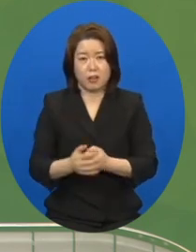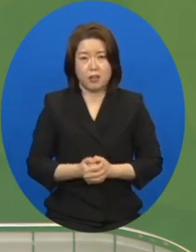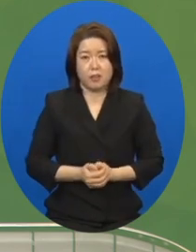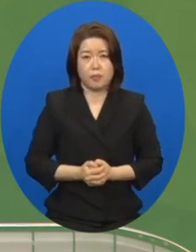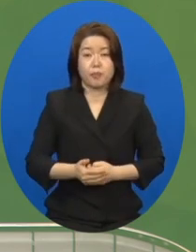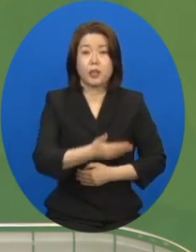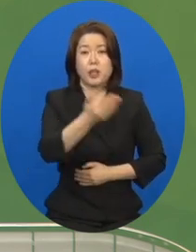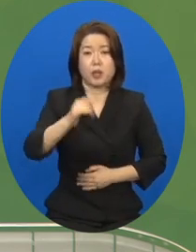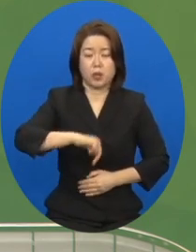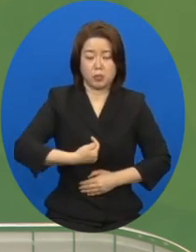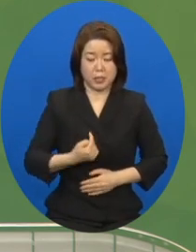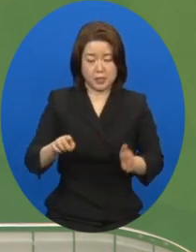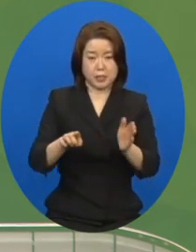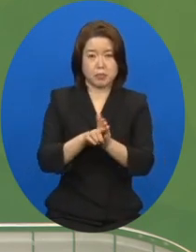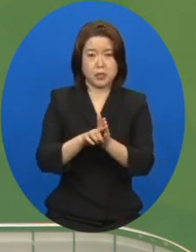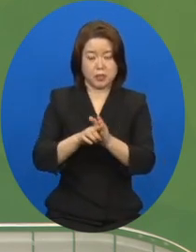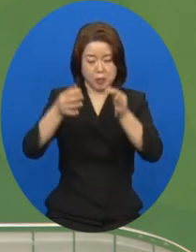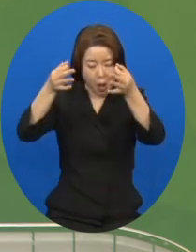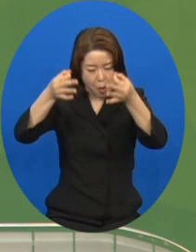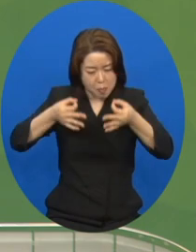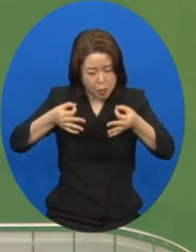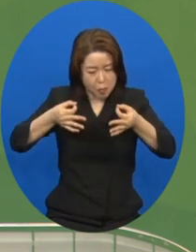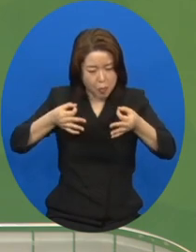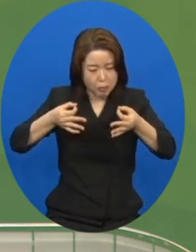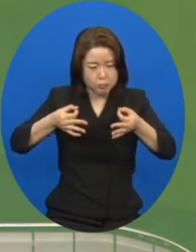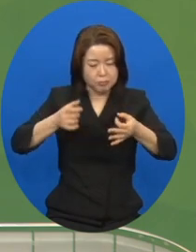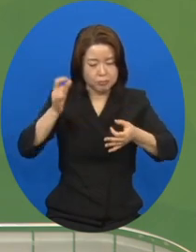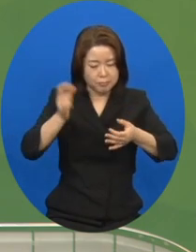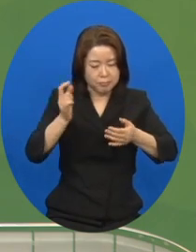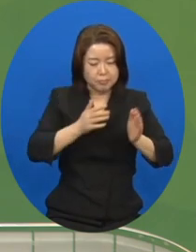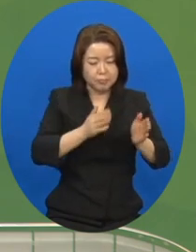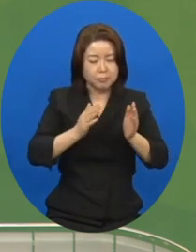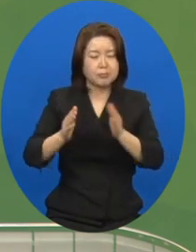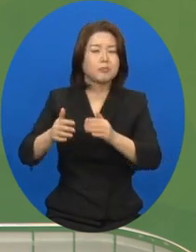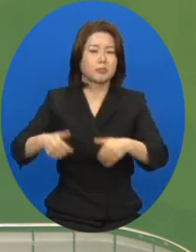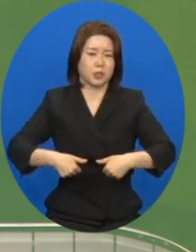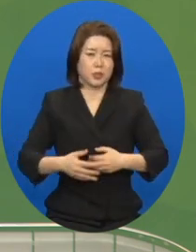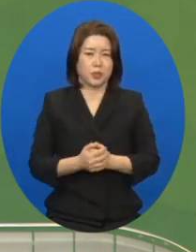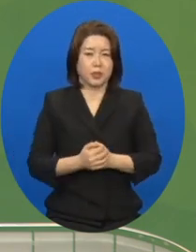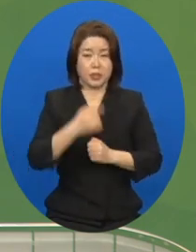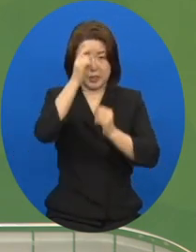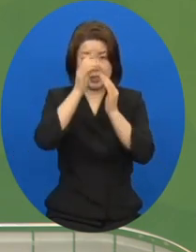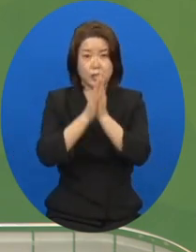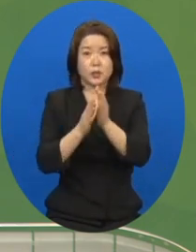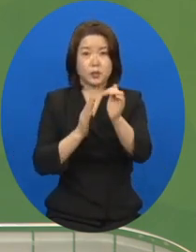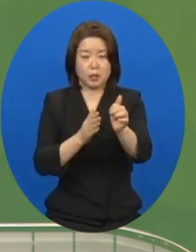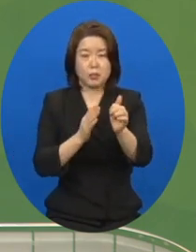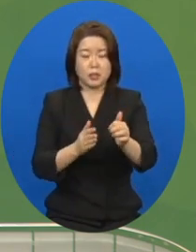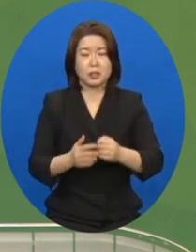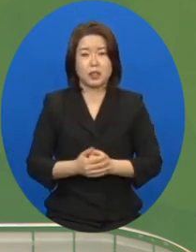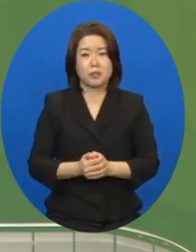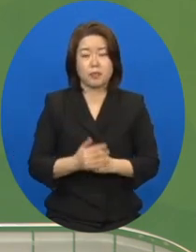여러분들은 여러분 자신의 믿음을 이제 준비해야 합니다. 우리 기도합시다. 하나님,